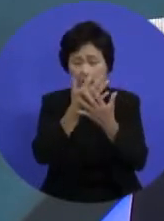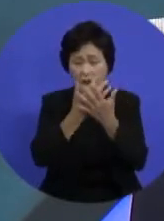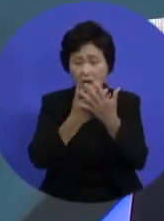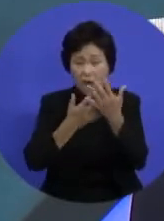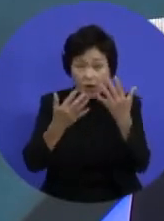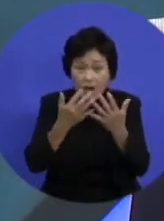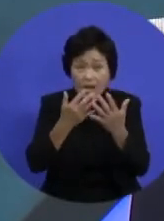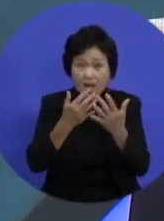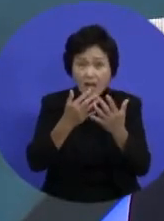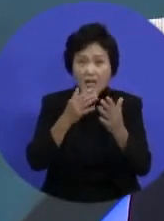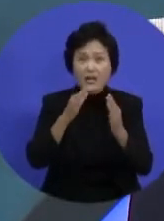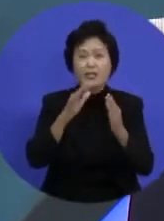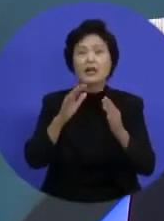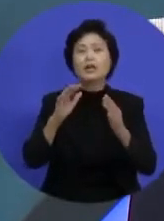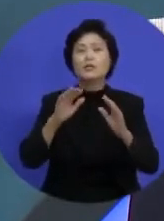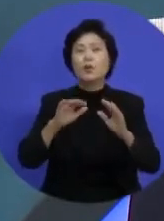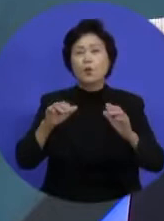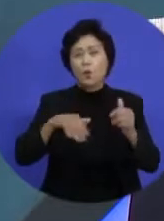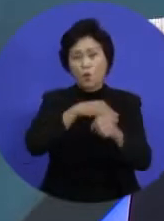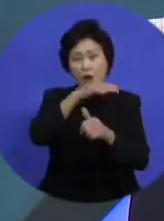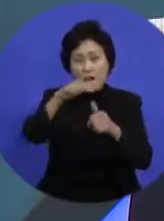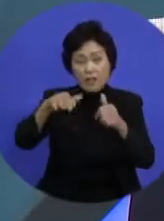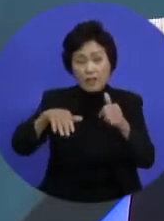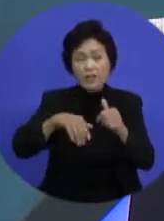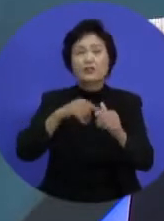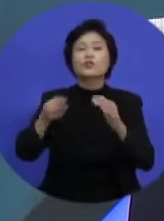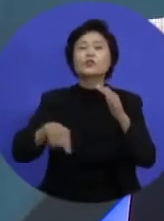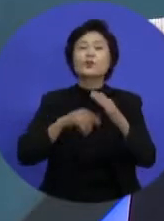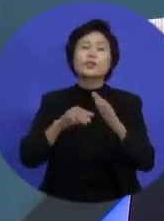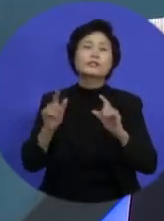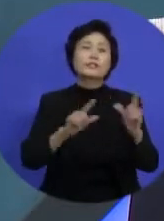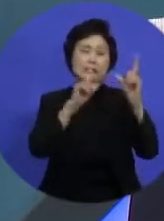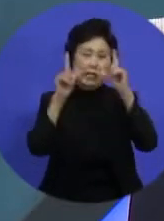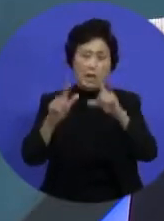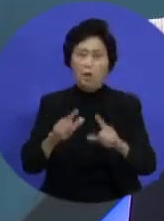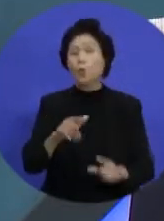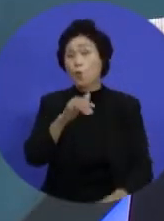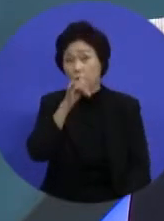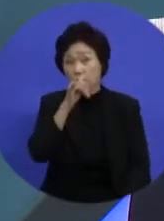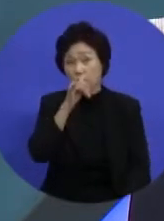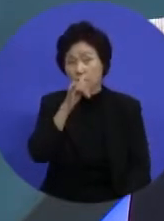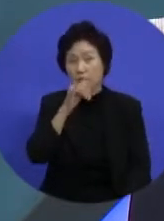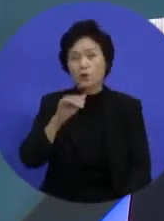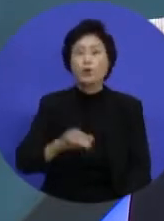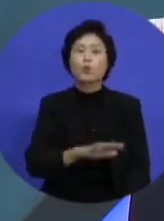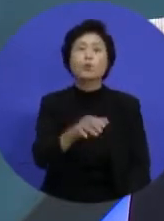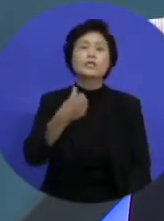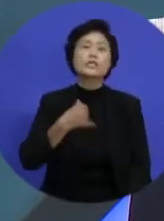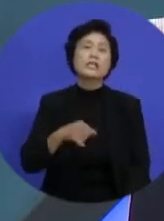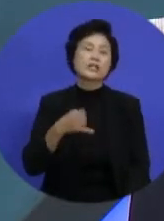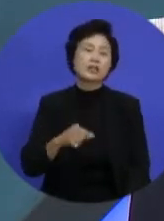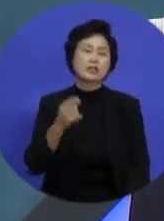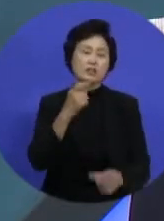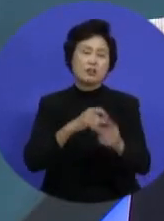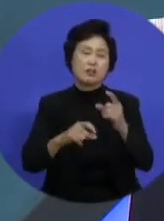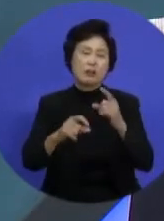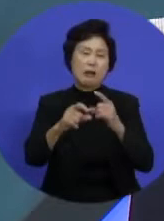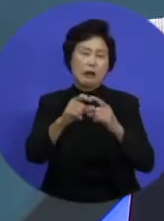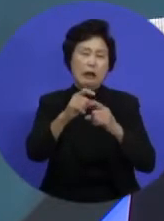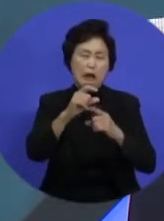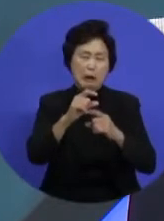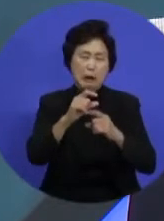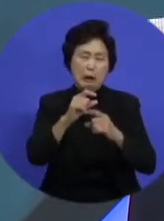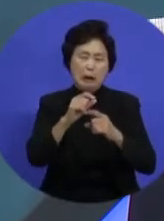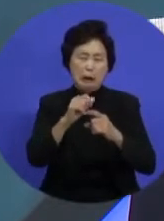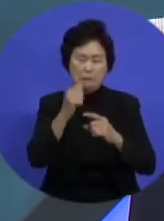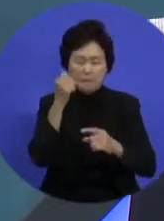저희 자녀들이 살아갈 시대는 지금보다 더 그럴 수도 있겠다는 생각을 많이 하거든요. 예. 그럴 때 사실은